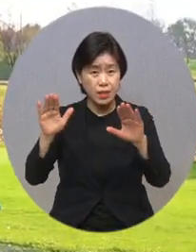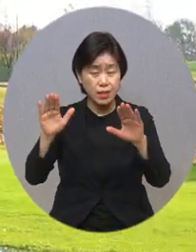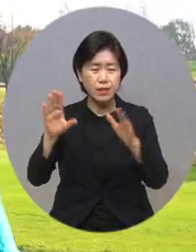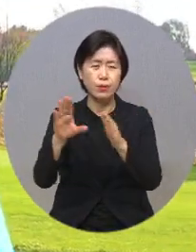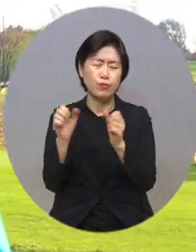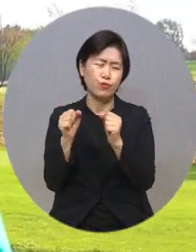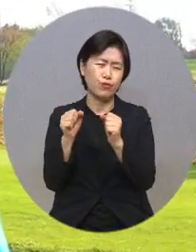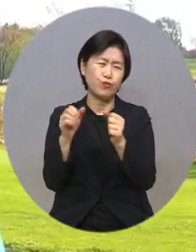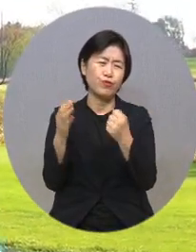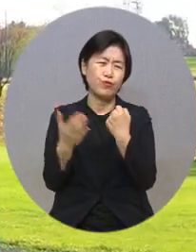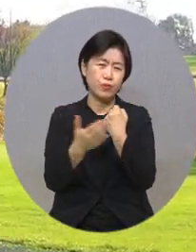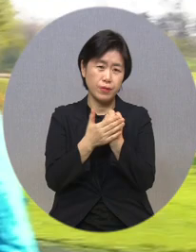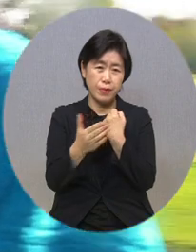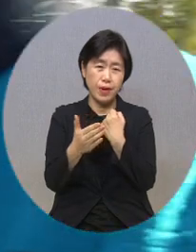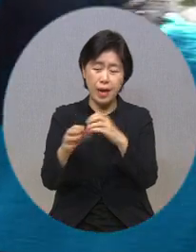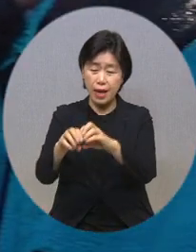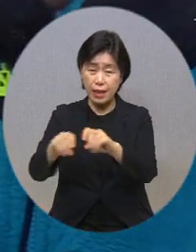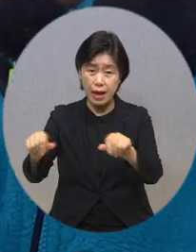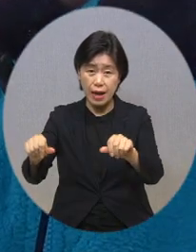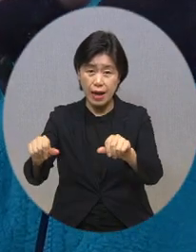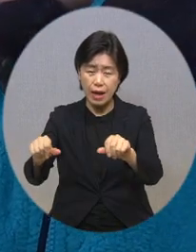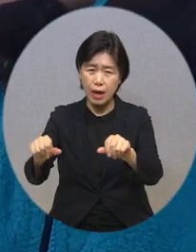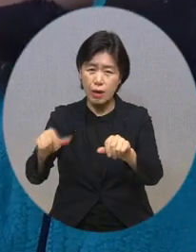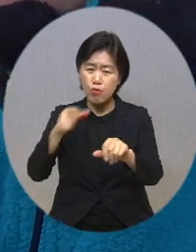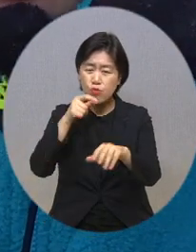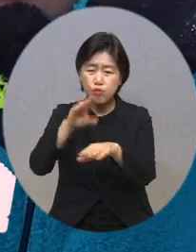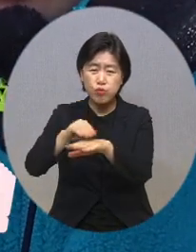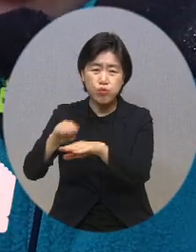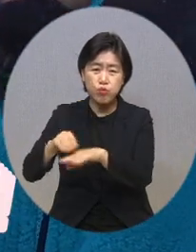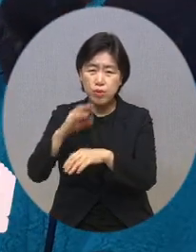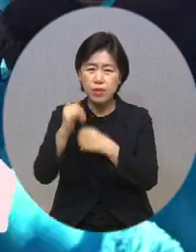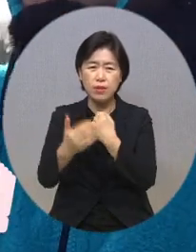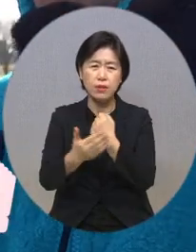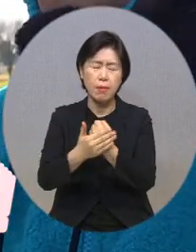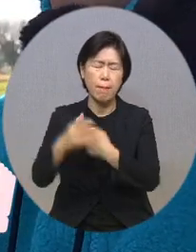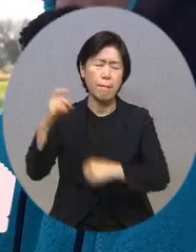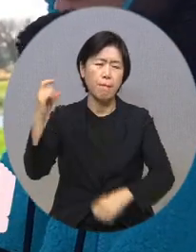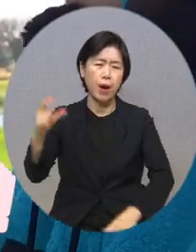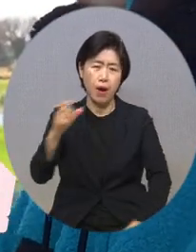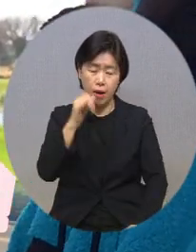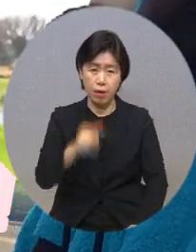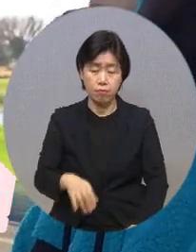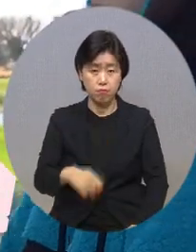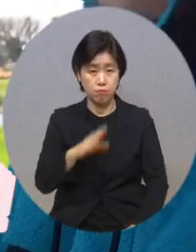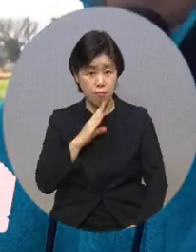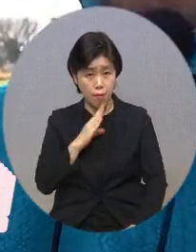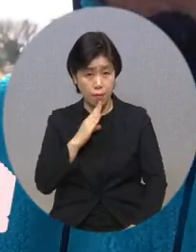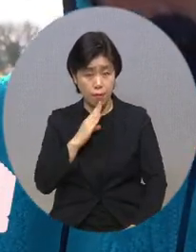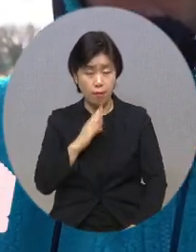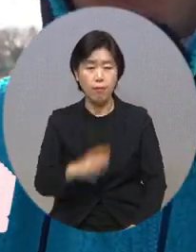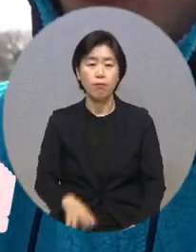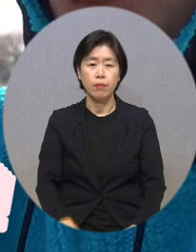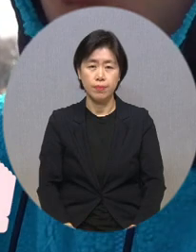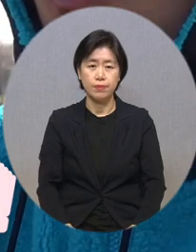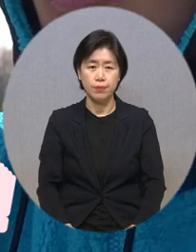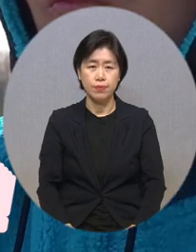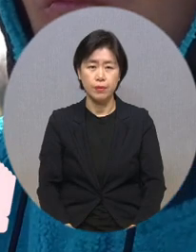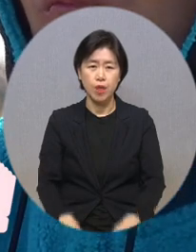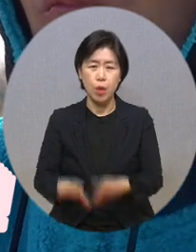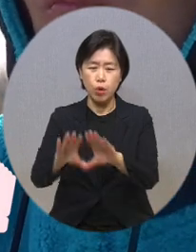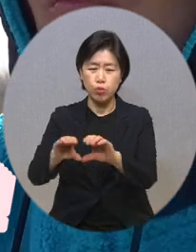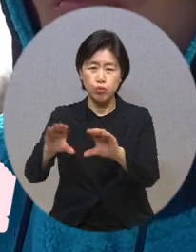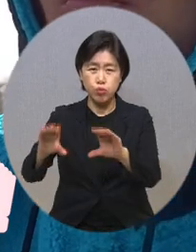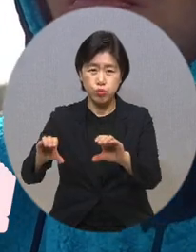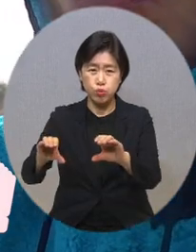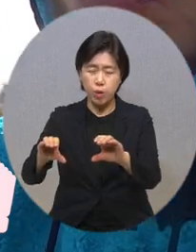될까요? 아니면은 아무래도 조금 물에 젖어서 좀 딱딱하지 않을까요? 아, 물에 젖으면 더 딱딱합니까? 그렇죠. 조금 아무래도 쿵신쿵신한